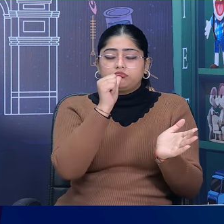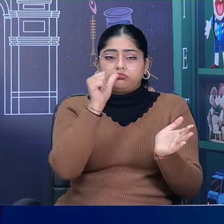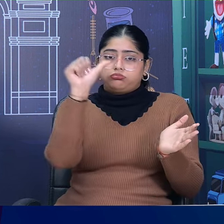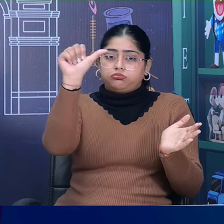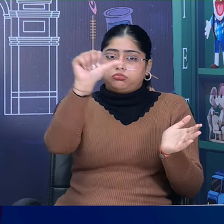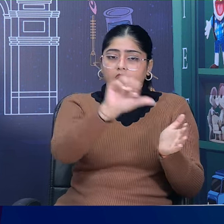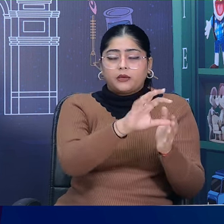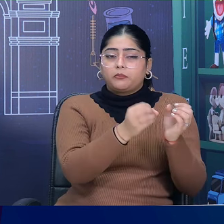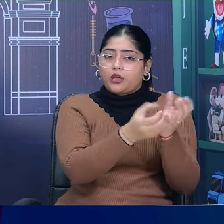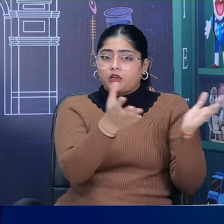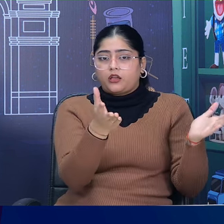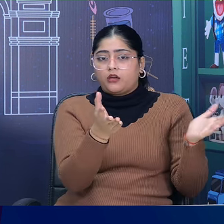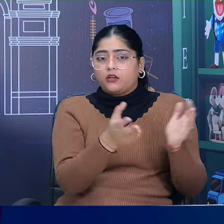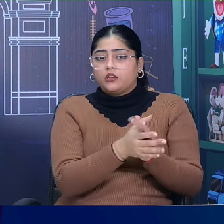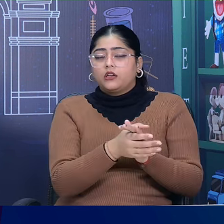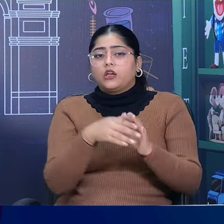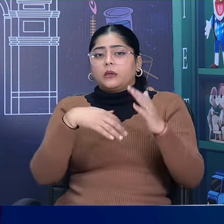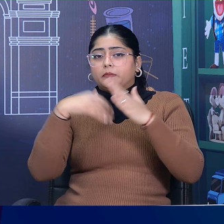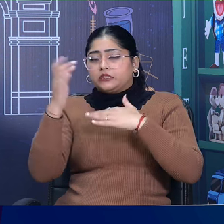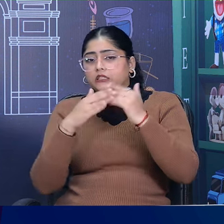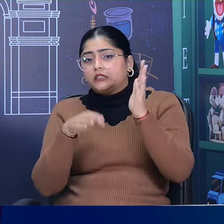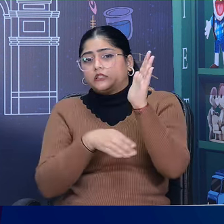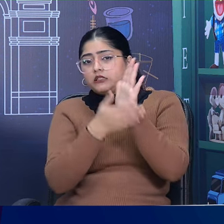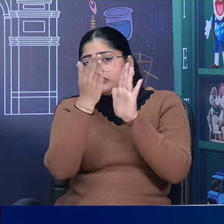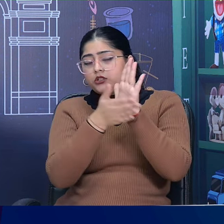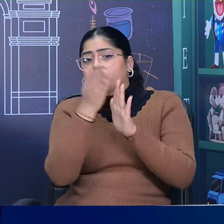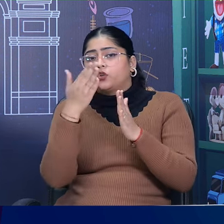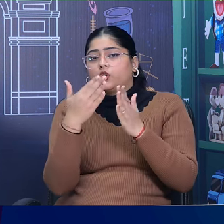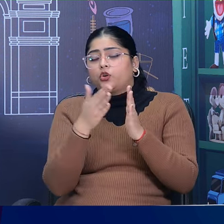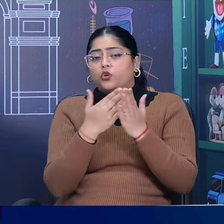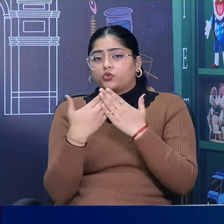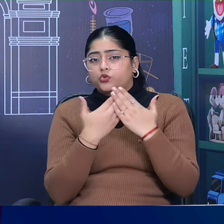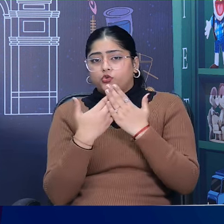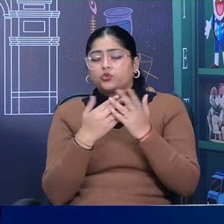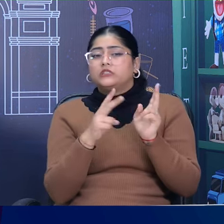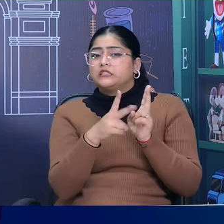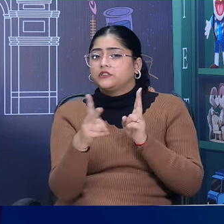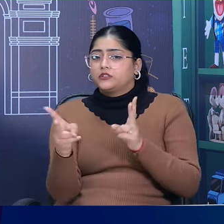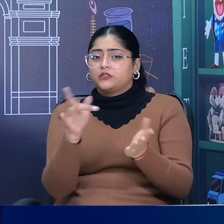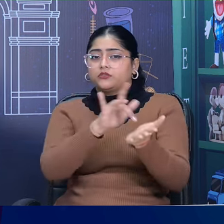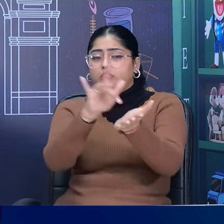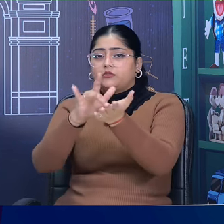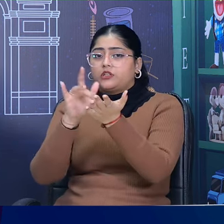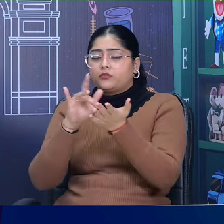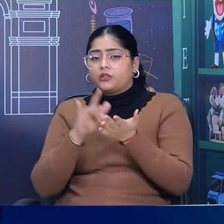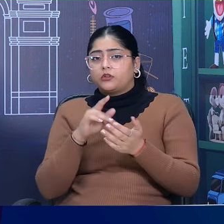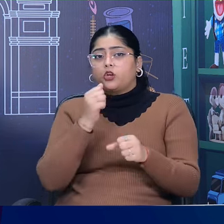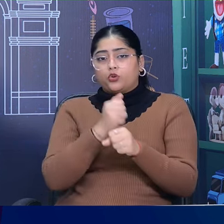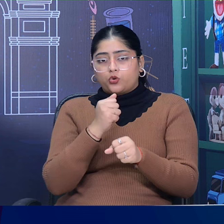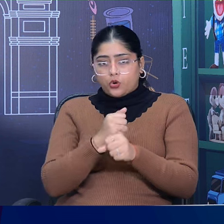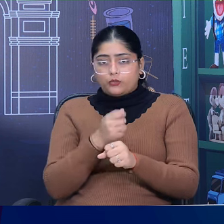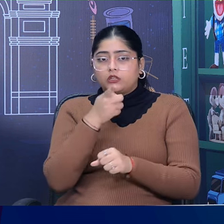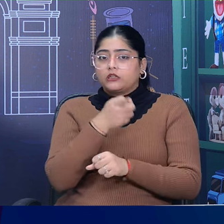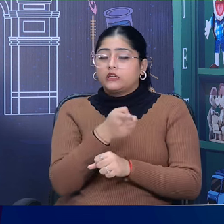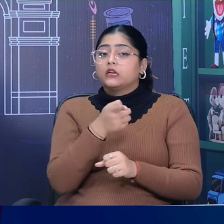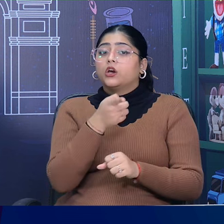ड्रेनेज की सुविधाएं होती हैं स्कूल की बिल्डिंग होती हैं व सारी चीज जो सरकारी हैं हम उनकी जो देखरेख करना